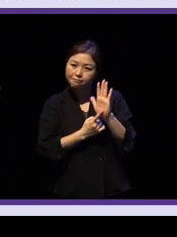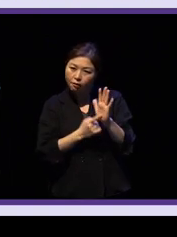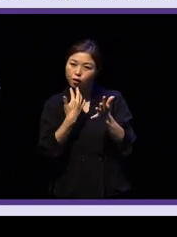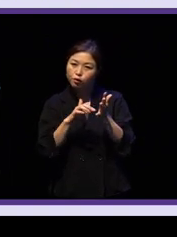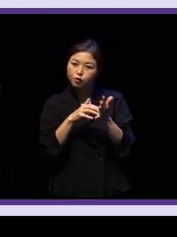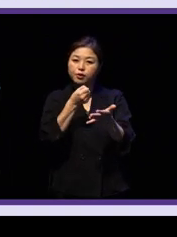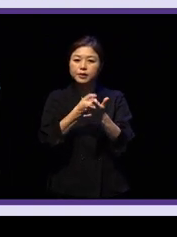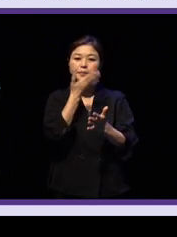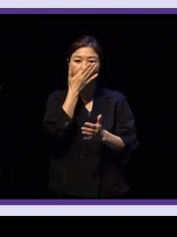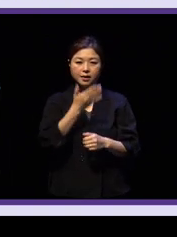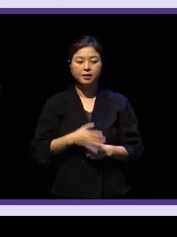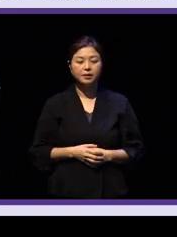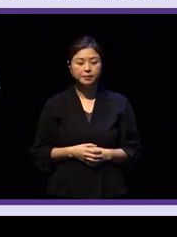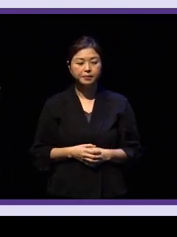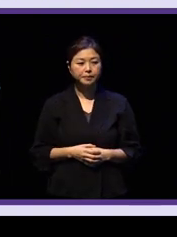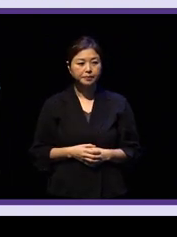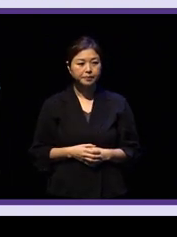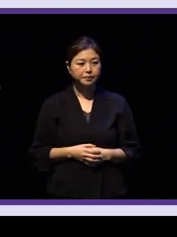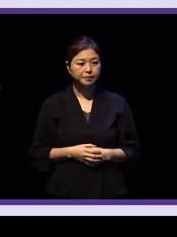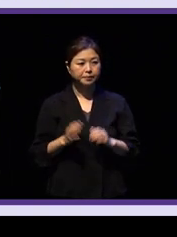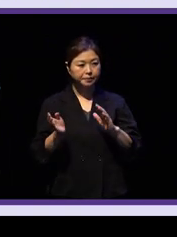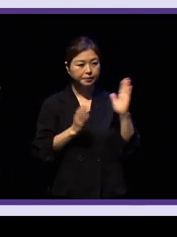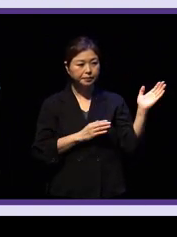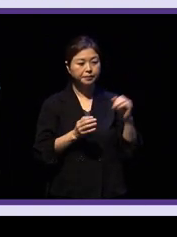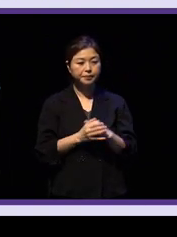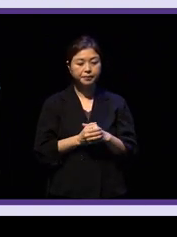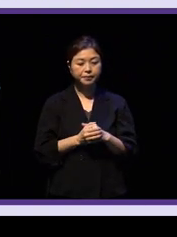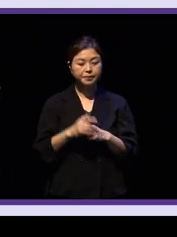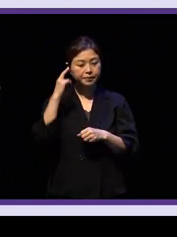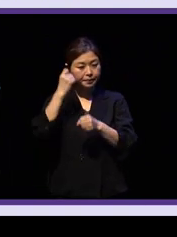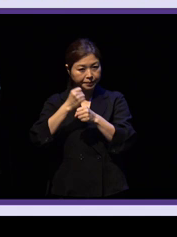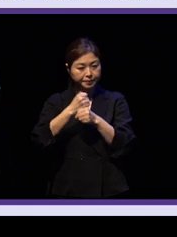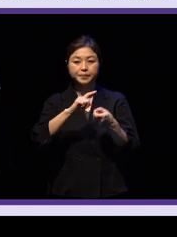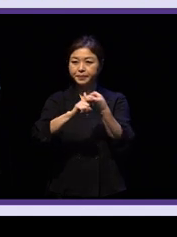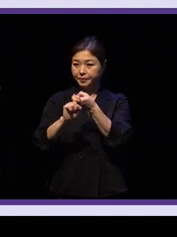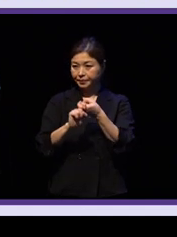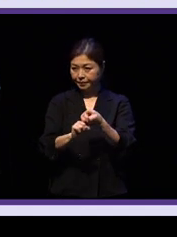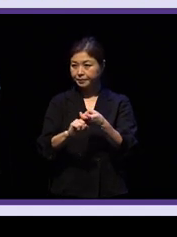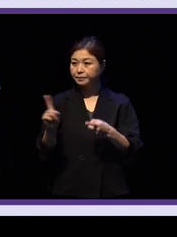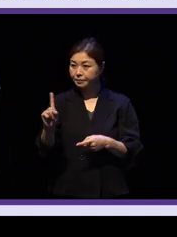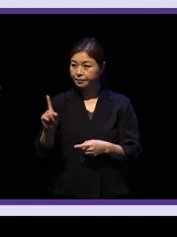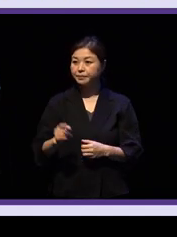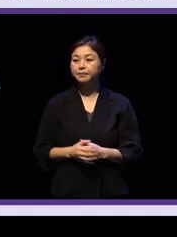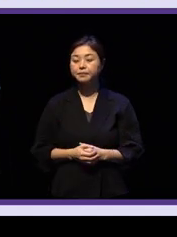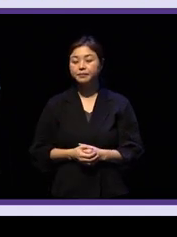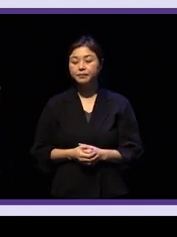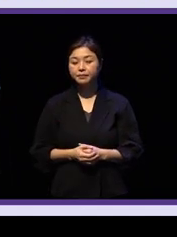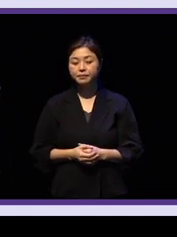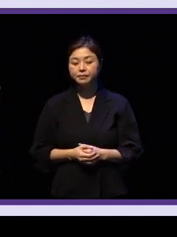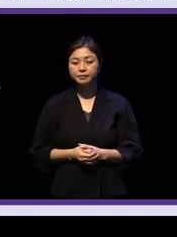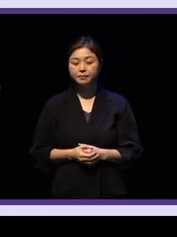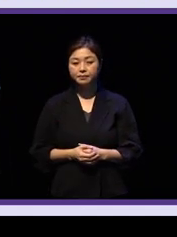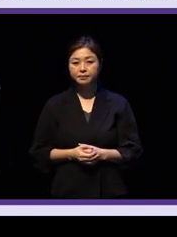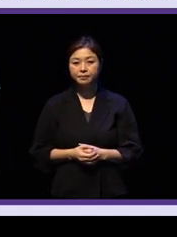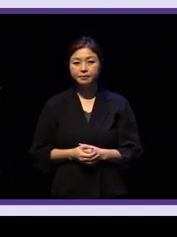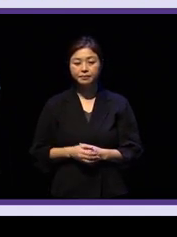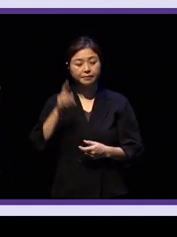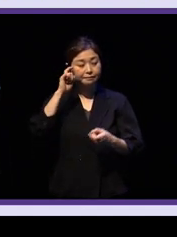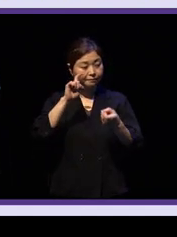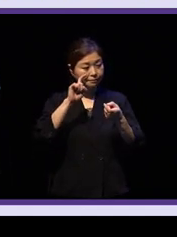개선에 방향을 잡아 보았습니다 마지막으로 창작 연계지 부분인데요 저희가 사실 아까 창작